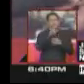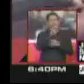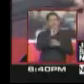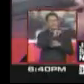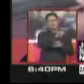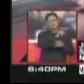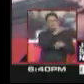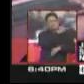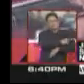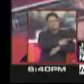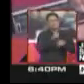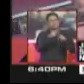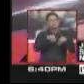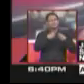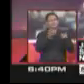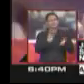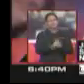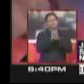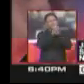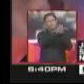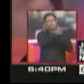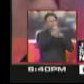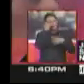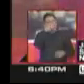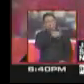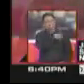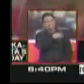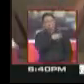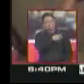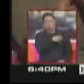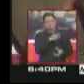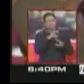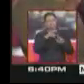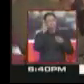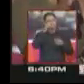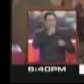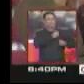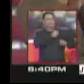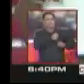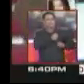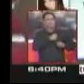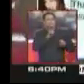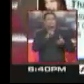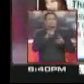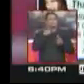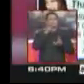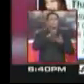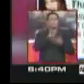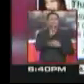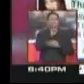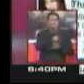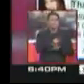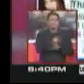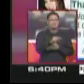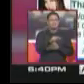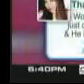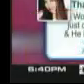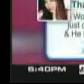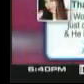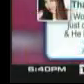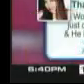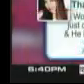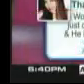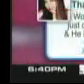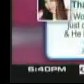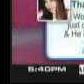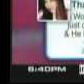Washington para magbigay pugay sa mga sundalong Amerikano. Kahapon, itinweet din ni Mexican superstar Thalia na